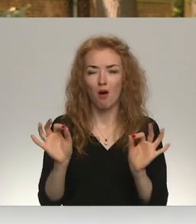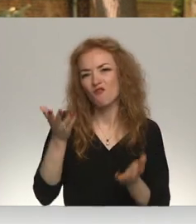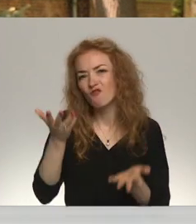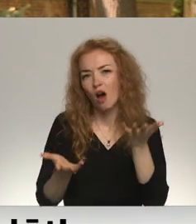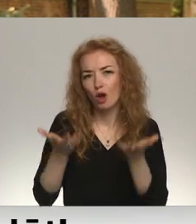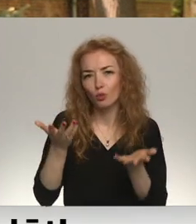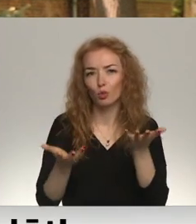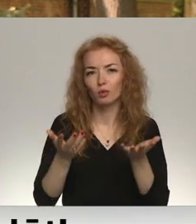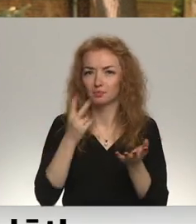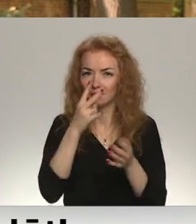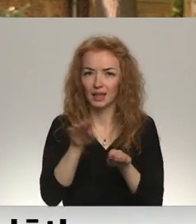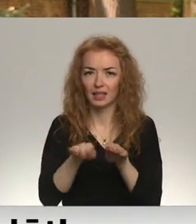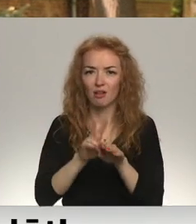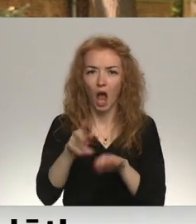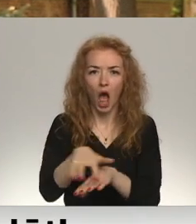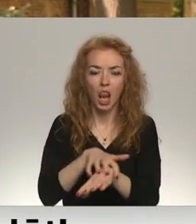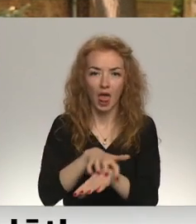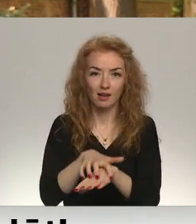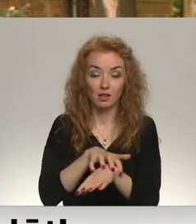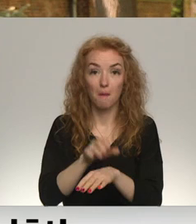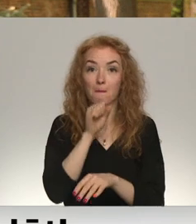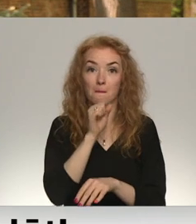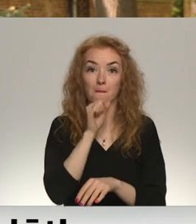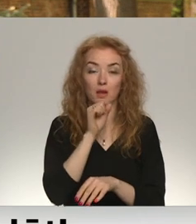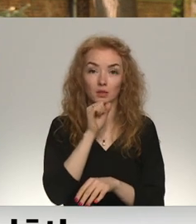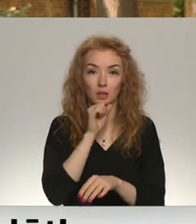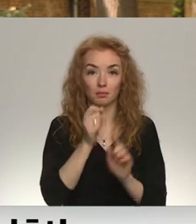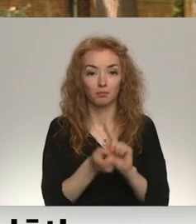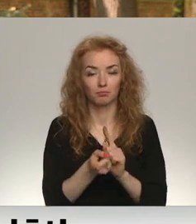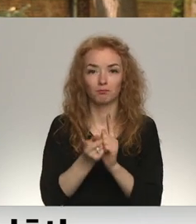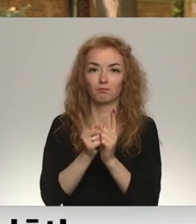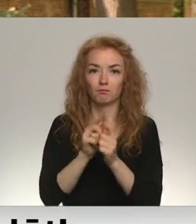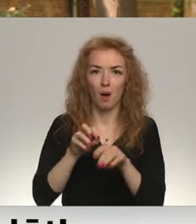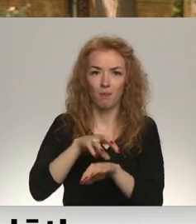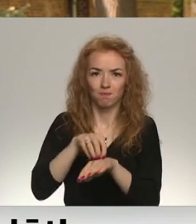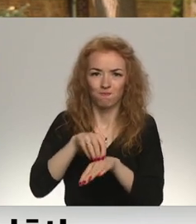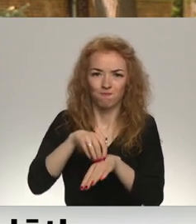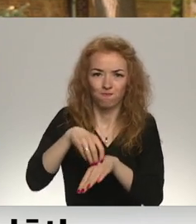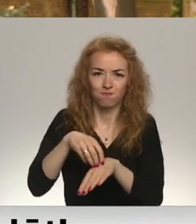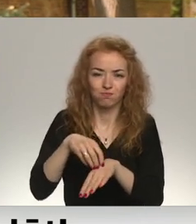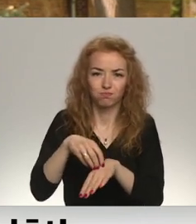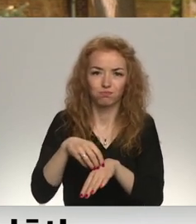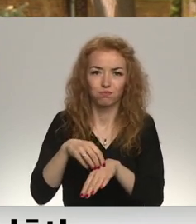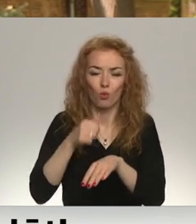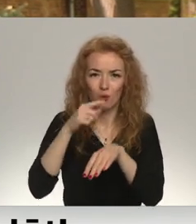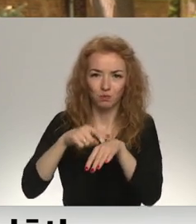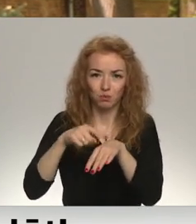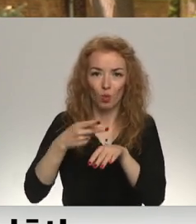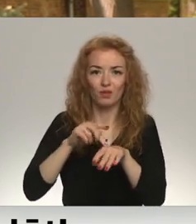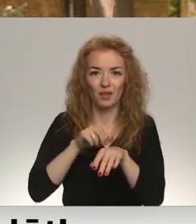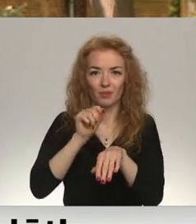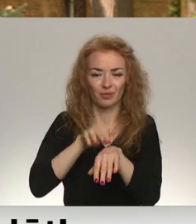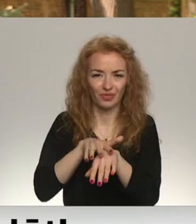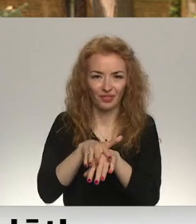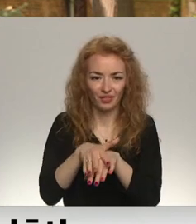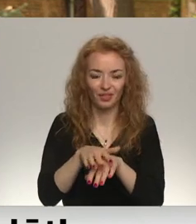varbūt atgadina kaut kādu alergiju. Pēc tam viņi paliek kā pūslīši tādi. Un pēc tam no pūslīšiem izdalās šķidrums,